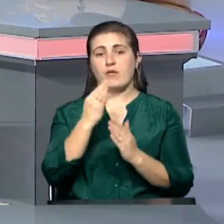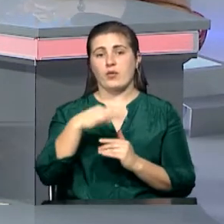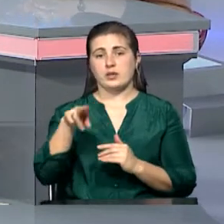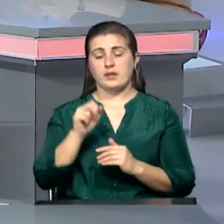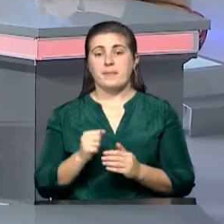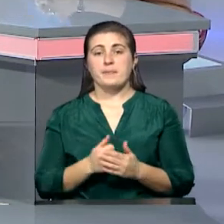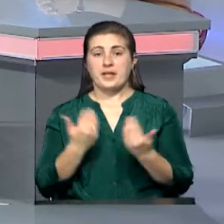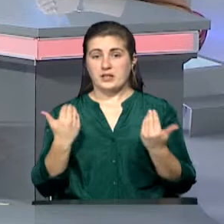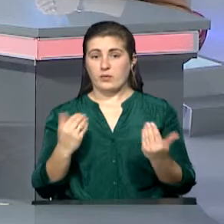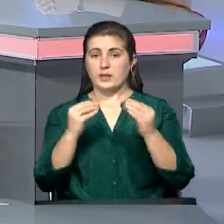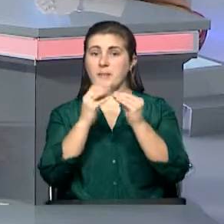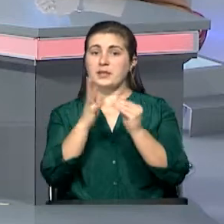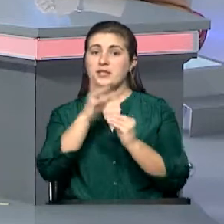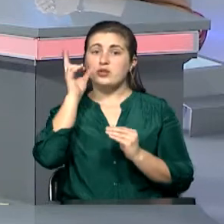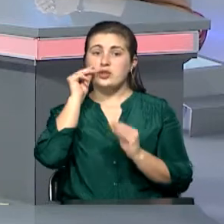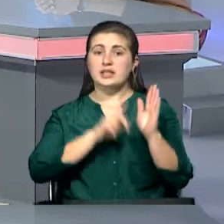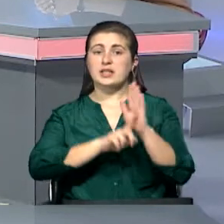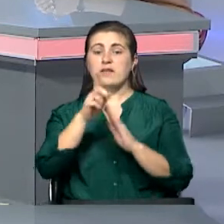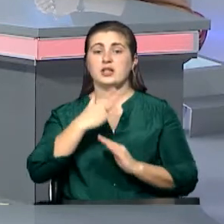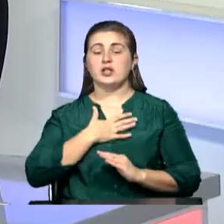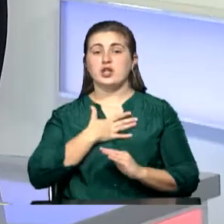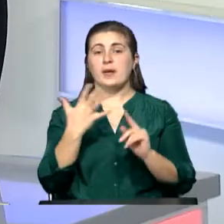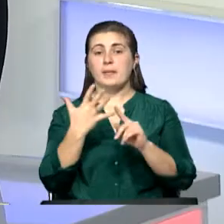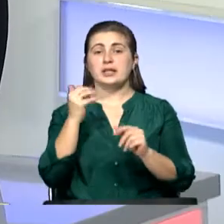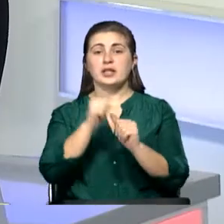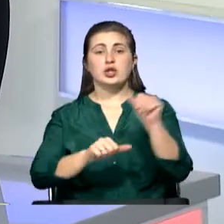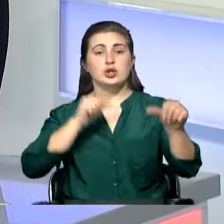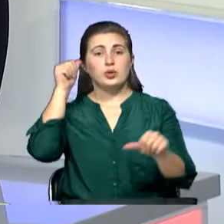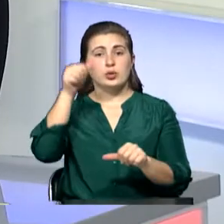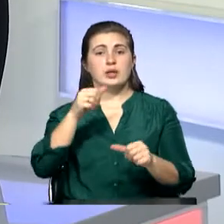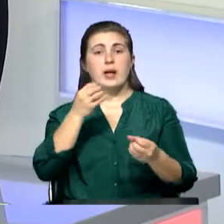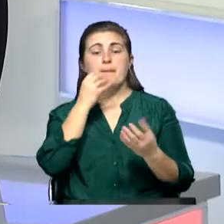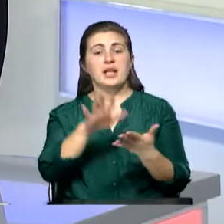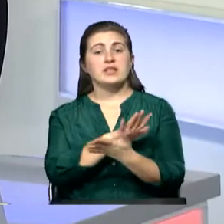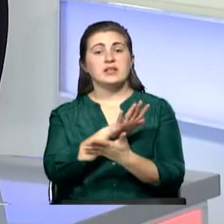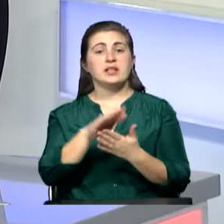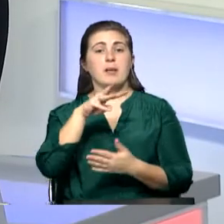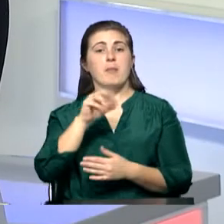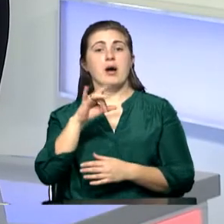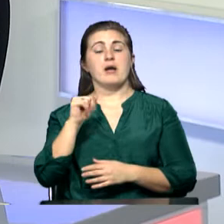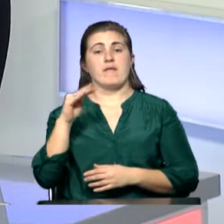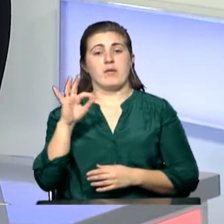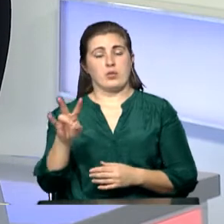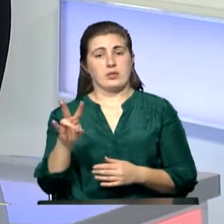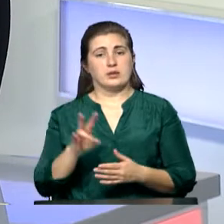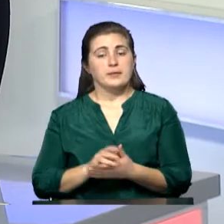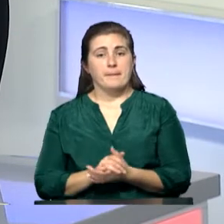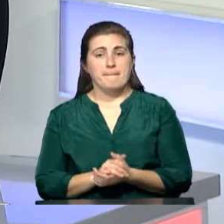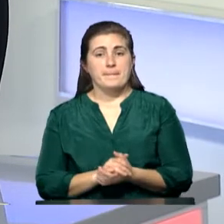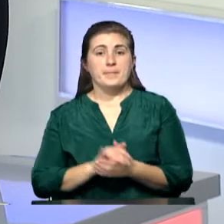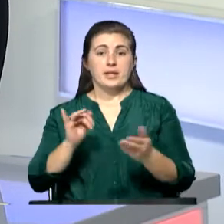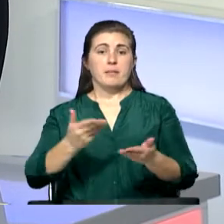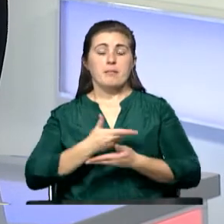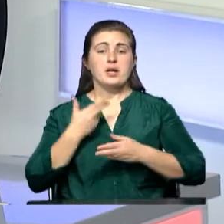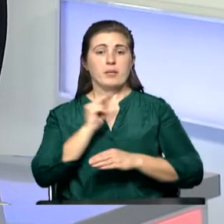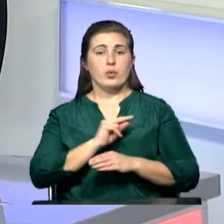Ну, сегодня, 15 числа, стартовал наш 5-й ежегодный благотворительный марафон. И мы